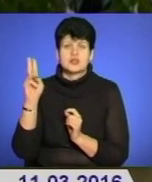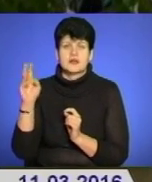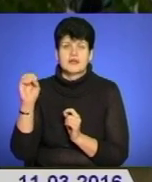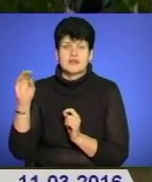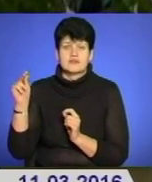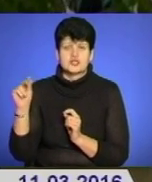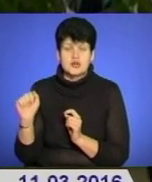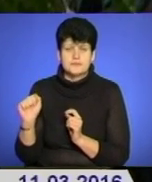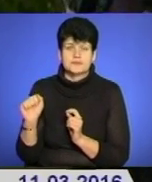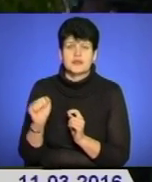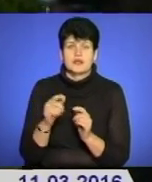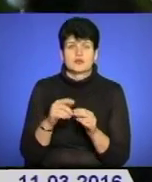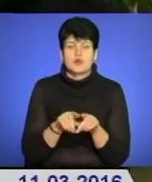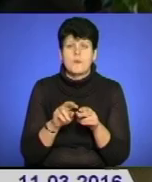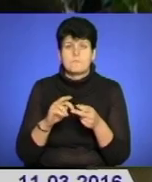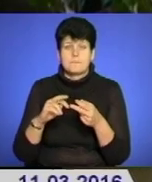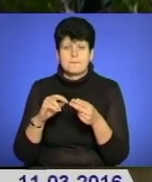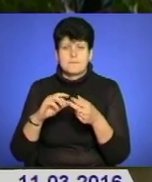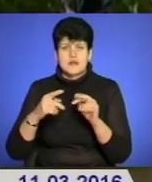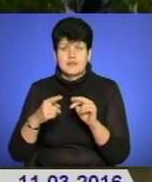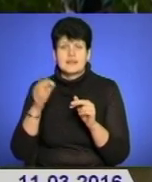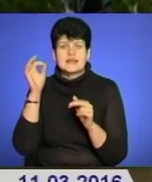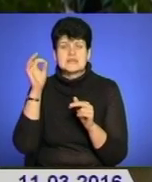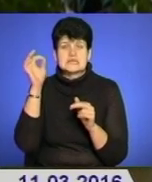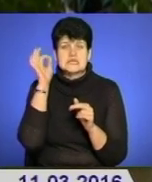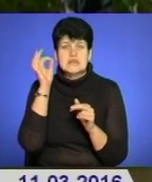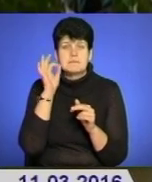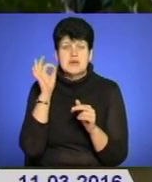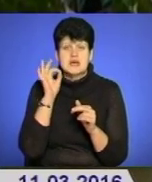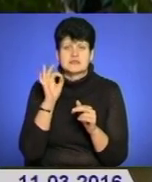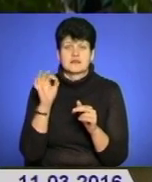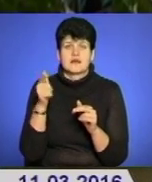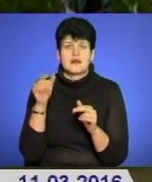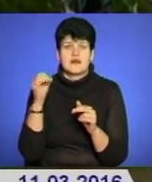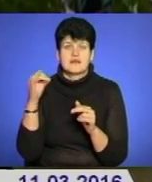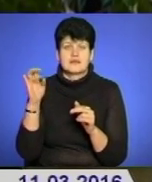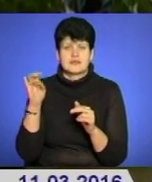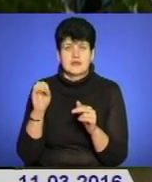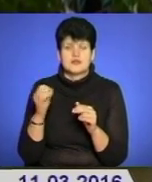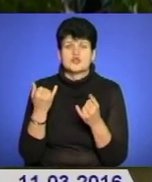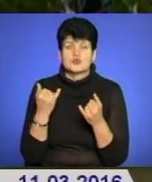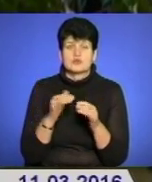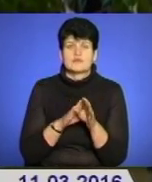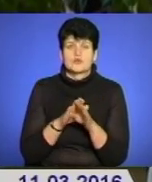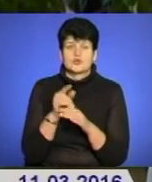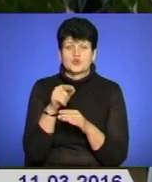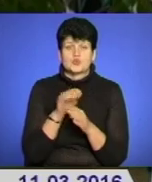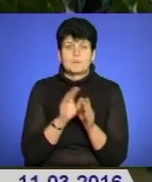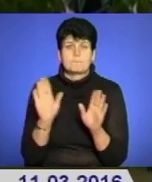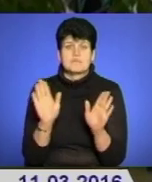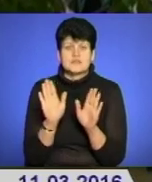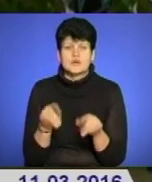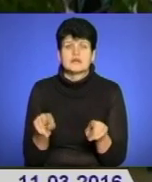одночасно Шишкевич переклав його з німецького поета Гейне. Так що сьогодні будемо виконувати цю пісню. А